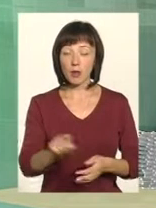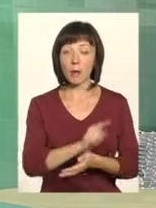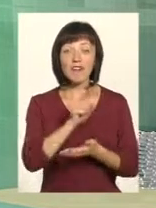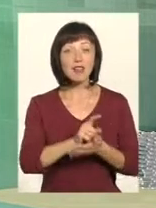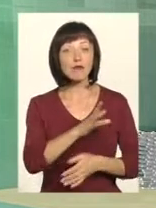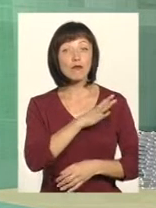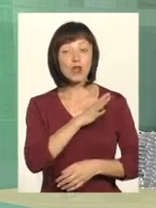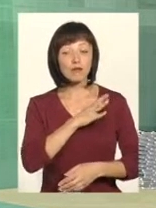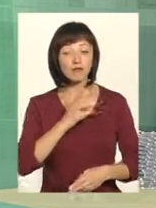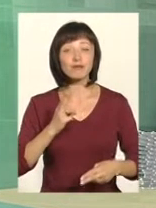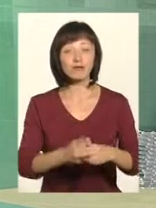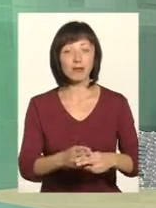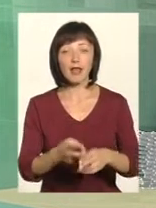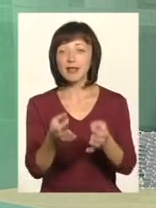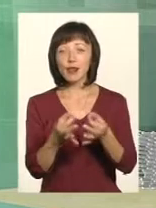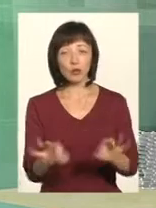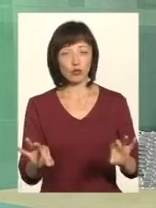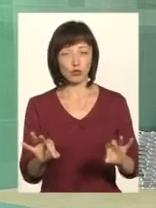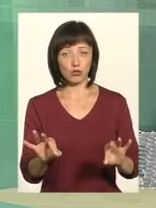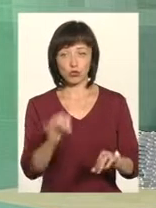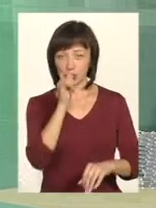були упередити, не допустити